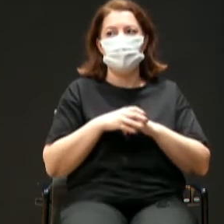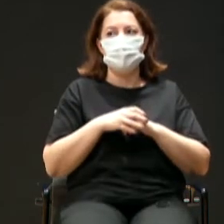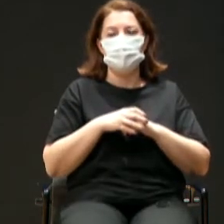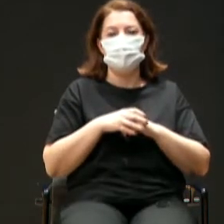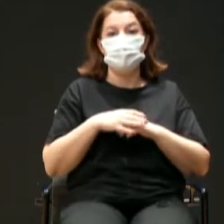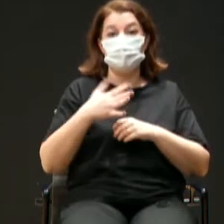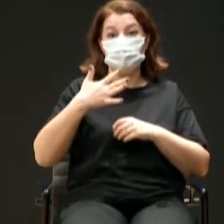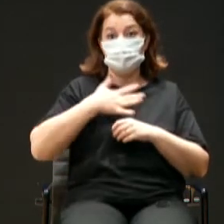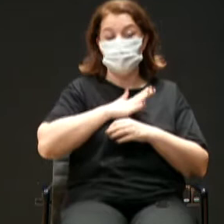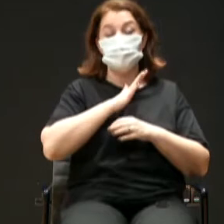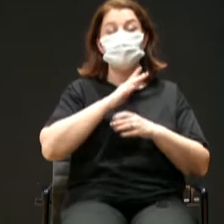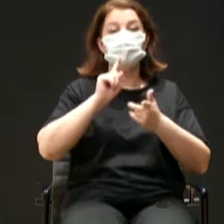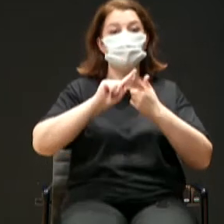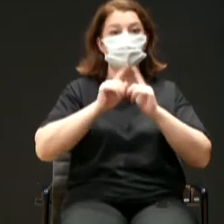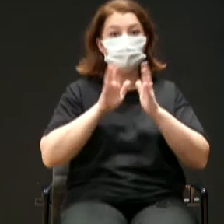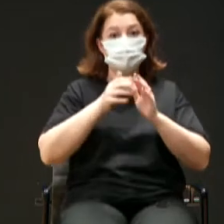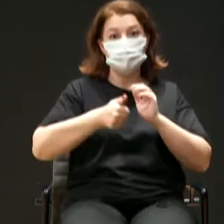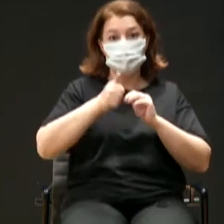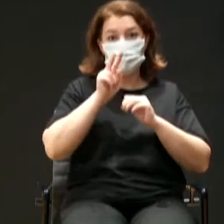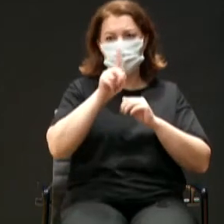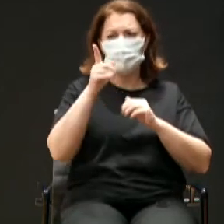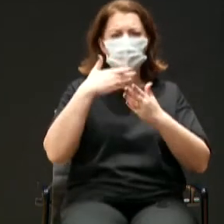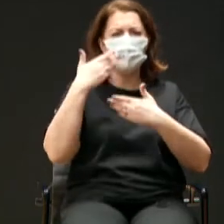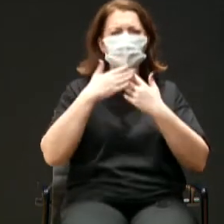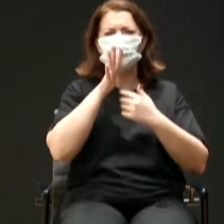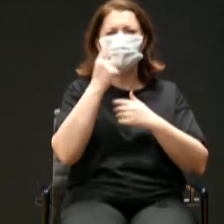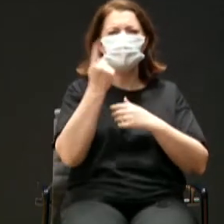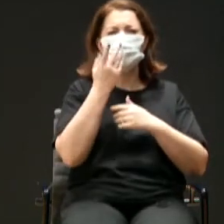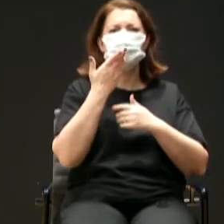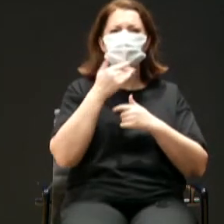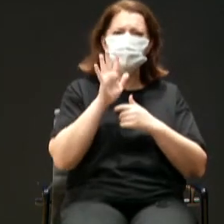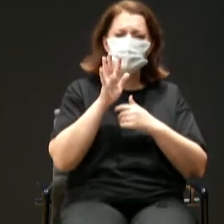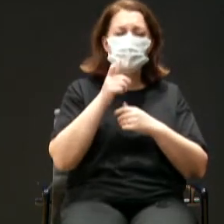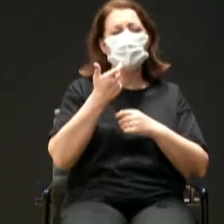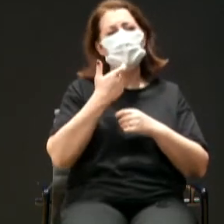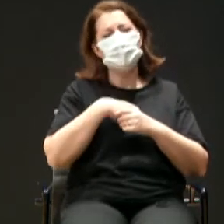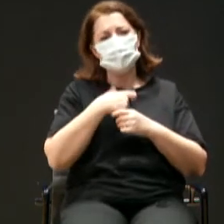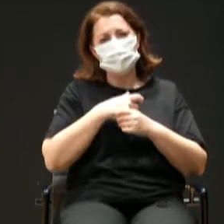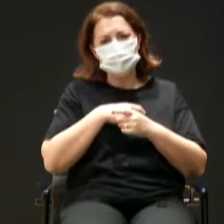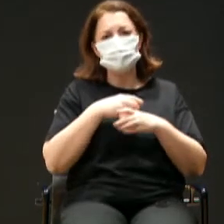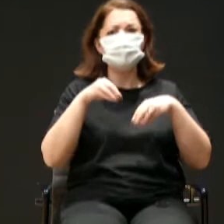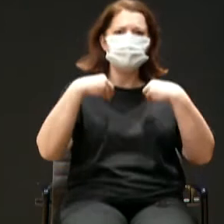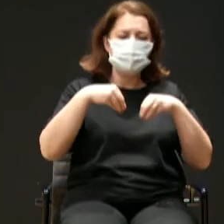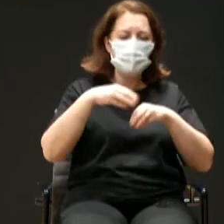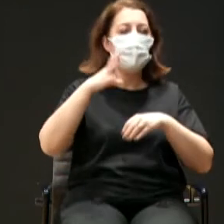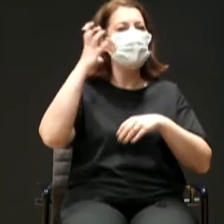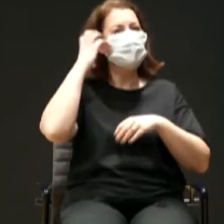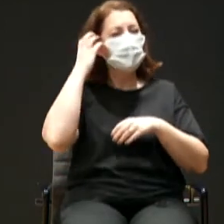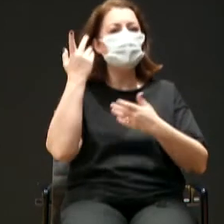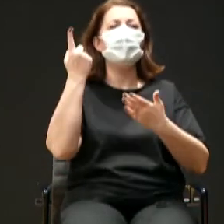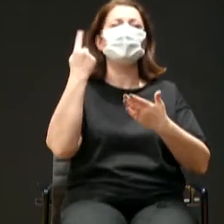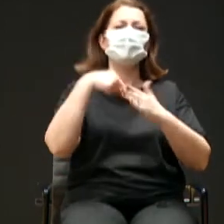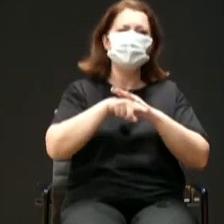Cumhuriyet Halk Partisi Grup Başkan Vekili anlatacağı hiçbir şey olmadığı için yine özelleştirme, vakıflarda